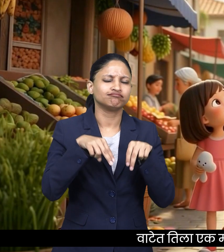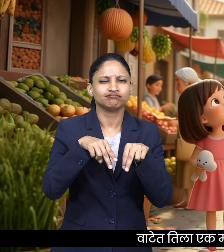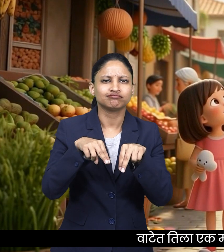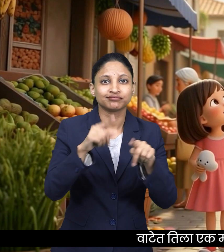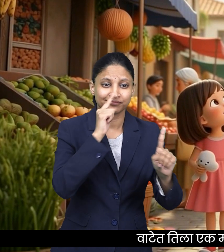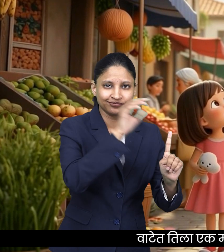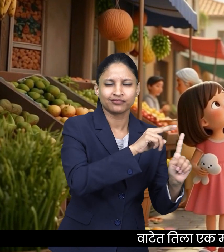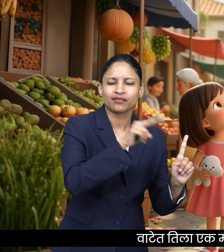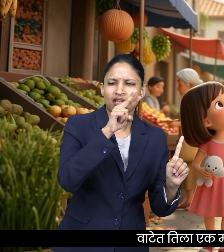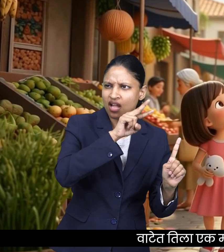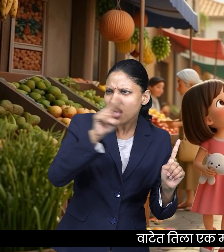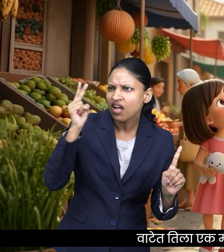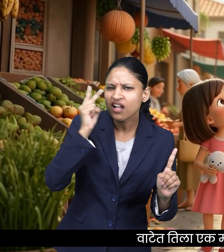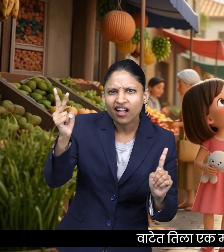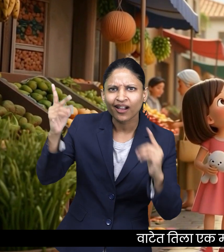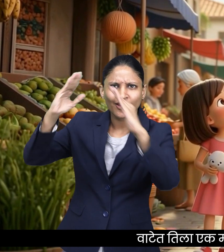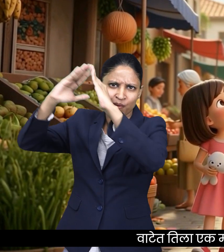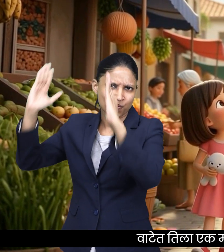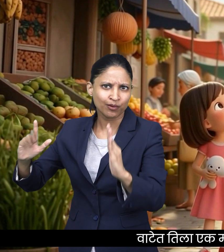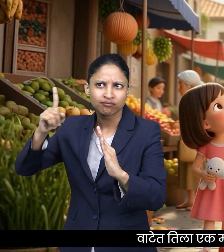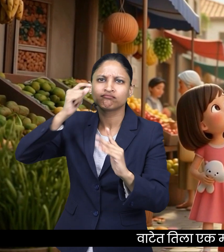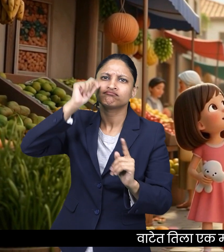वाटेत तिला एक माणूस घर रंगवताना दिसला.